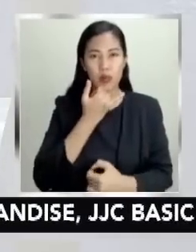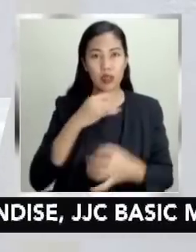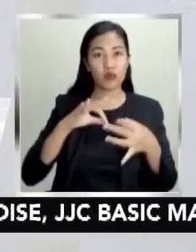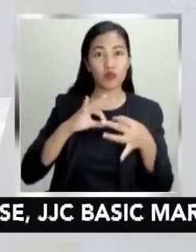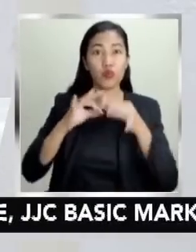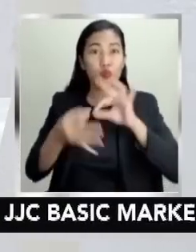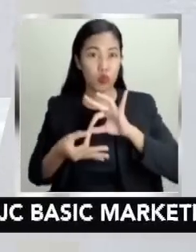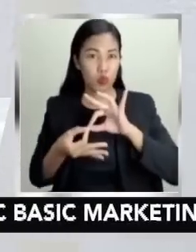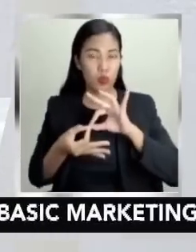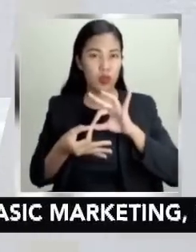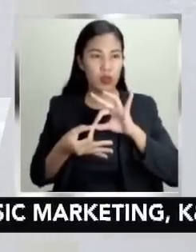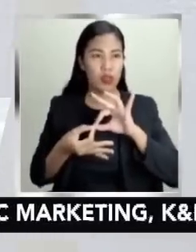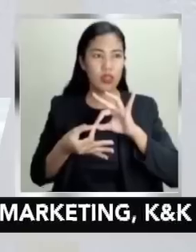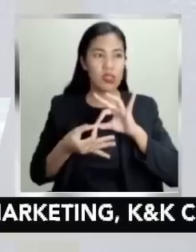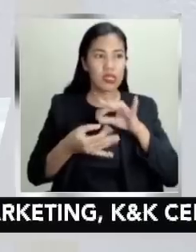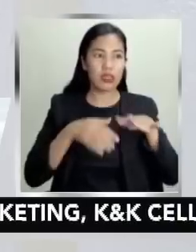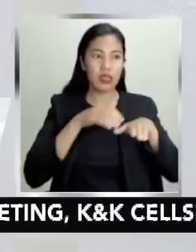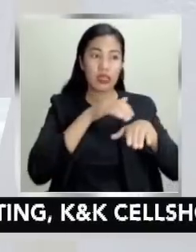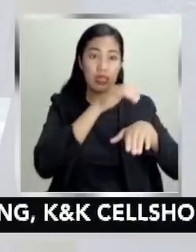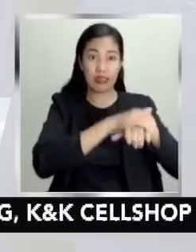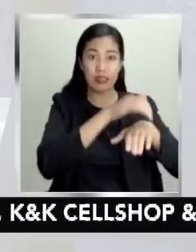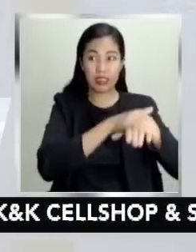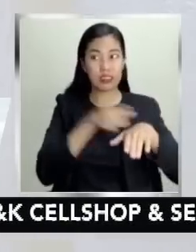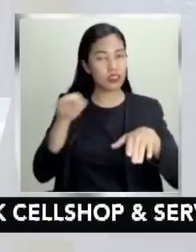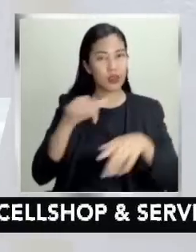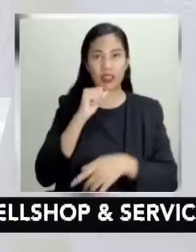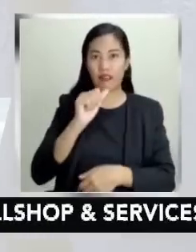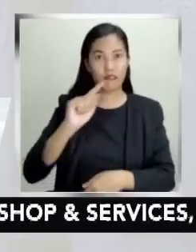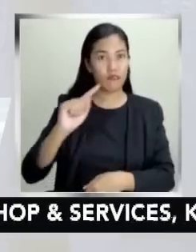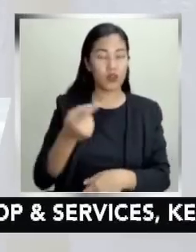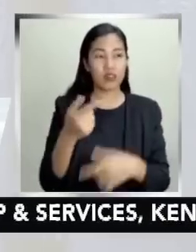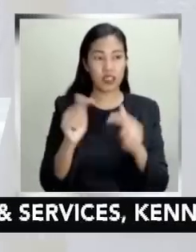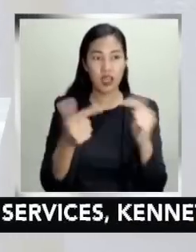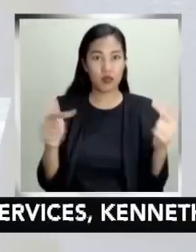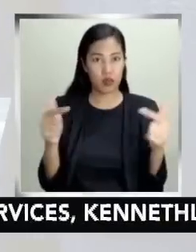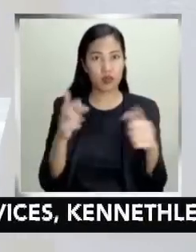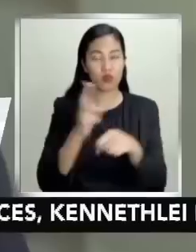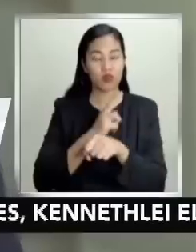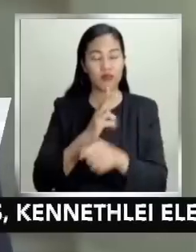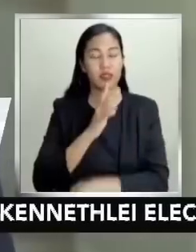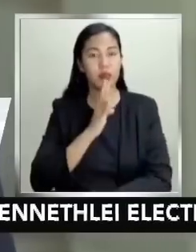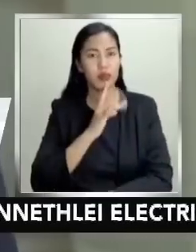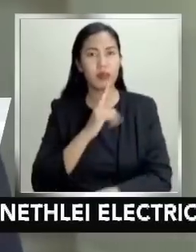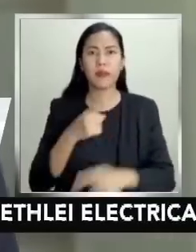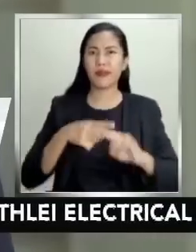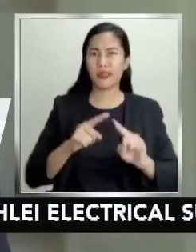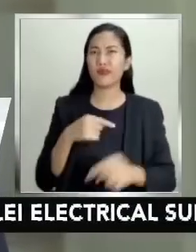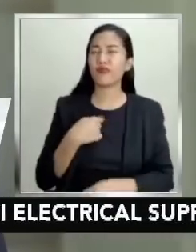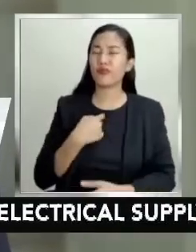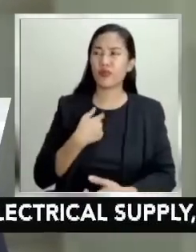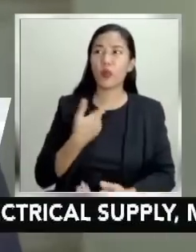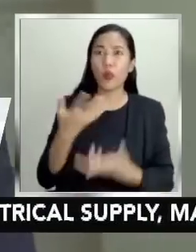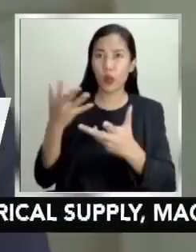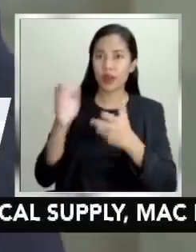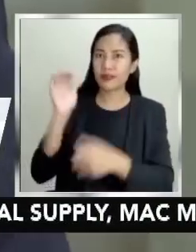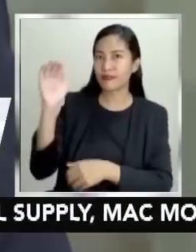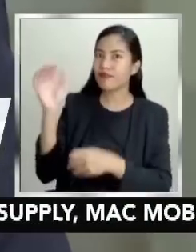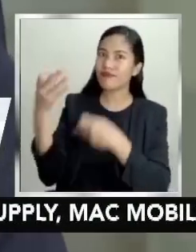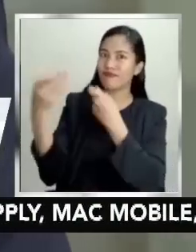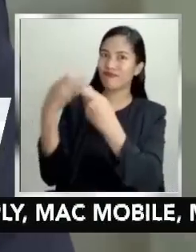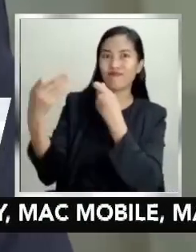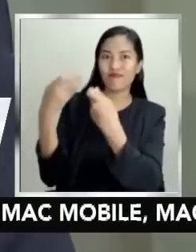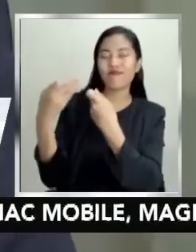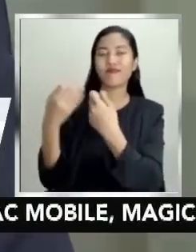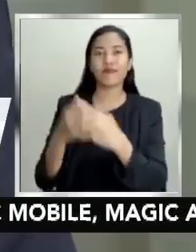English is not his first language, but I'm very interested to know what it is that he meant. Nauna lang sinabi ng Chinese embassy na